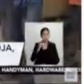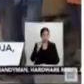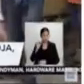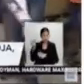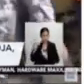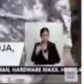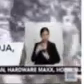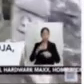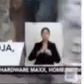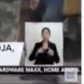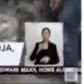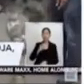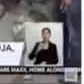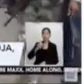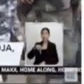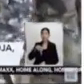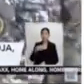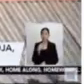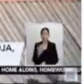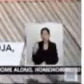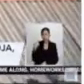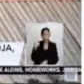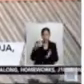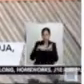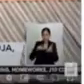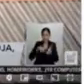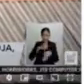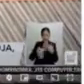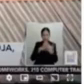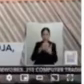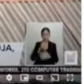NBP na hindi pa na-check ang lahat ng septic tank sa Bilibid dahil